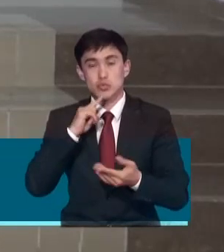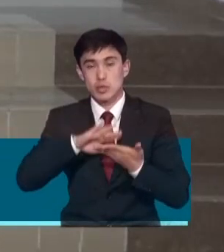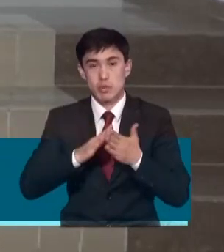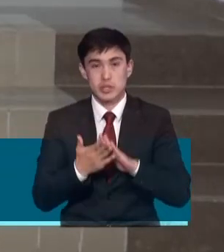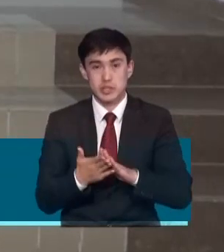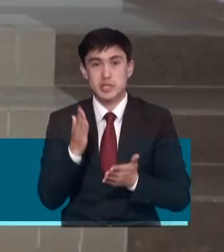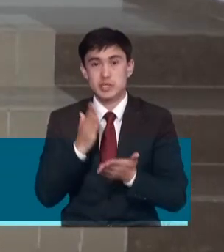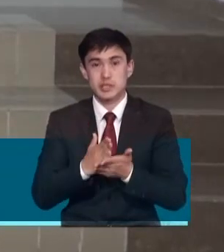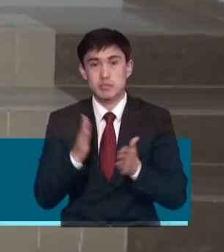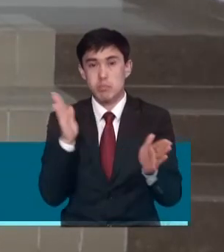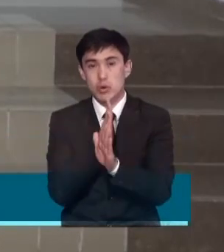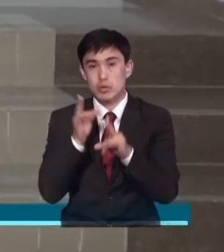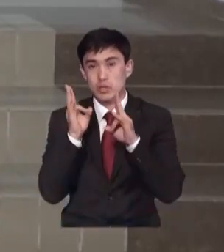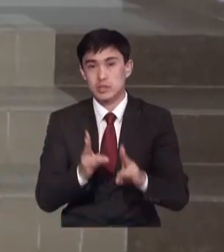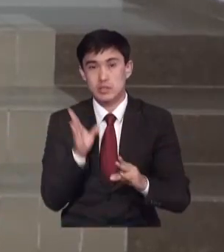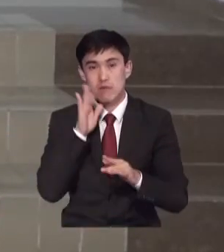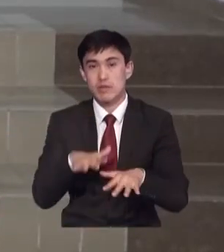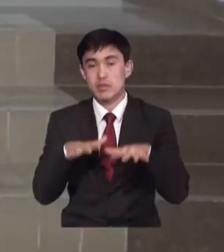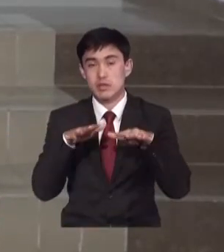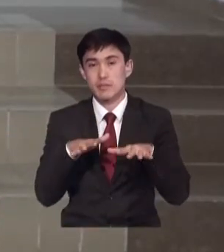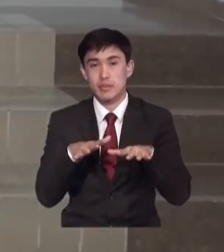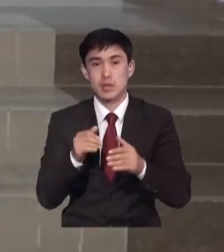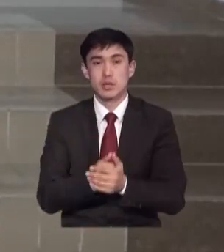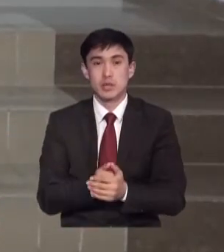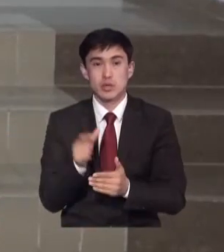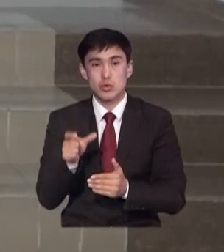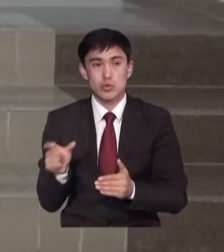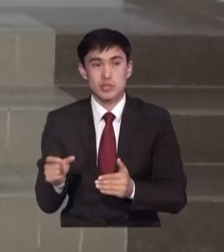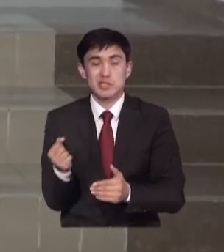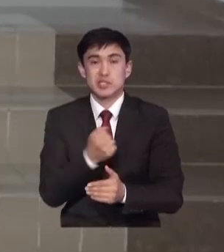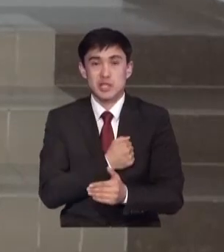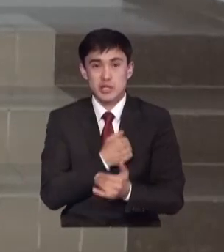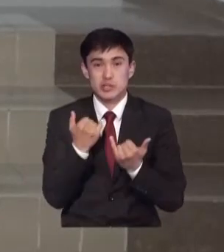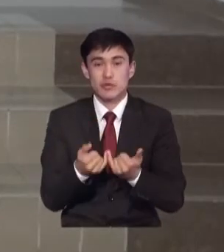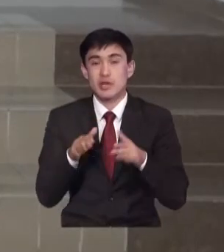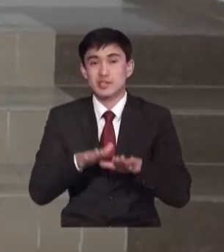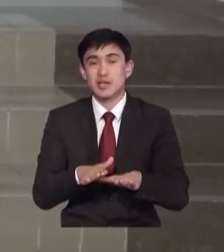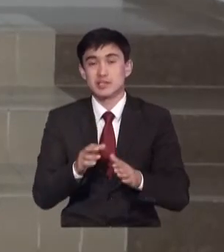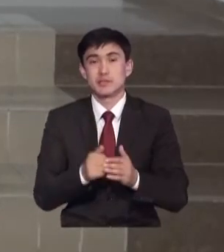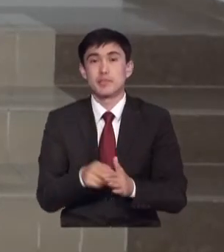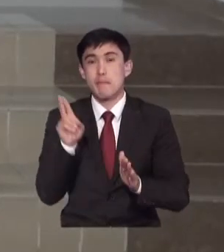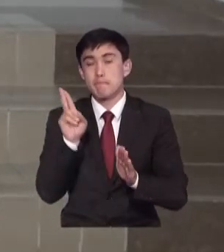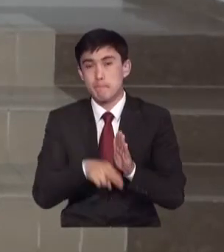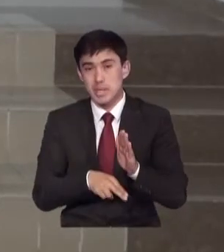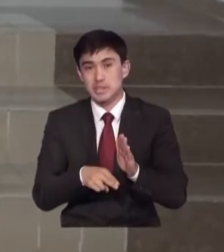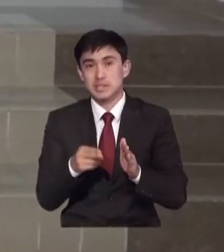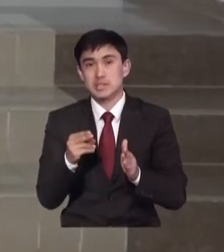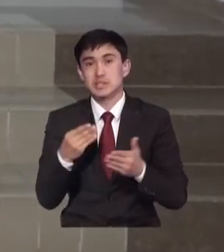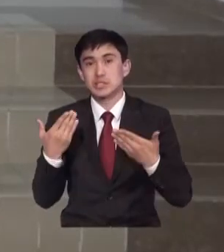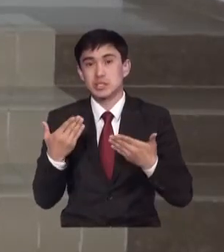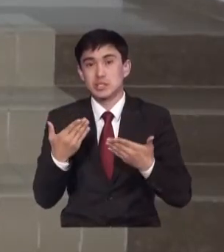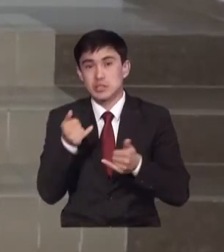положении. Есть природные катаклизмы, как наводнение, потоп. И люди, к сожалению, сегодня остались многие без средств